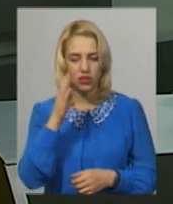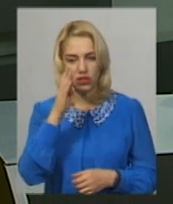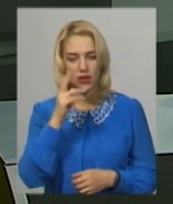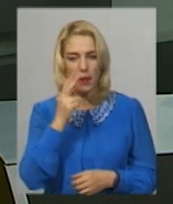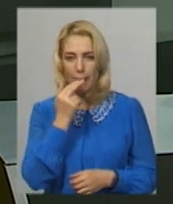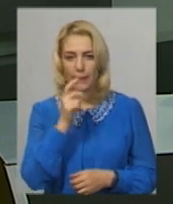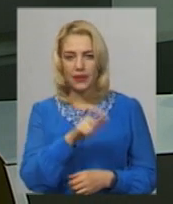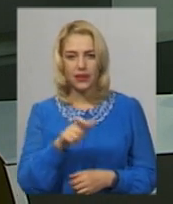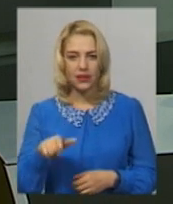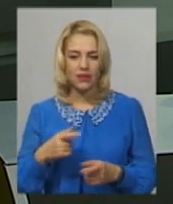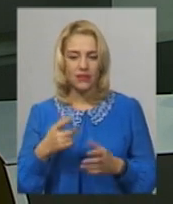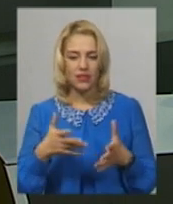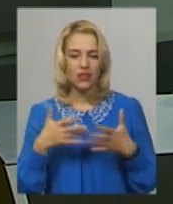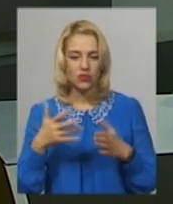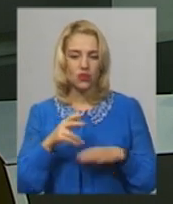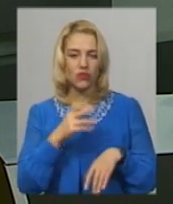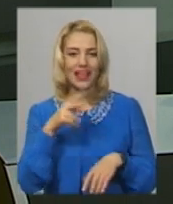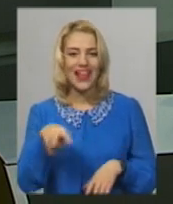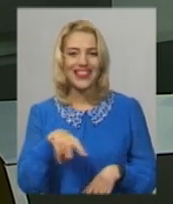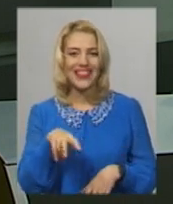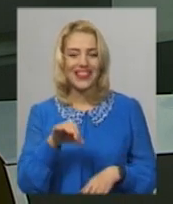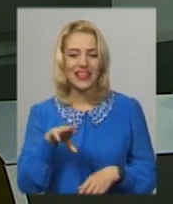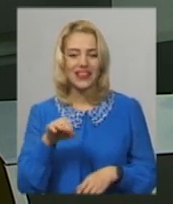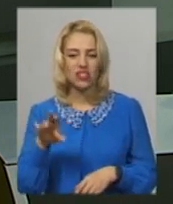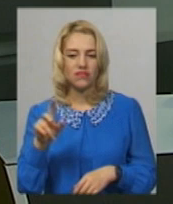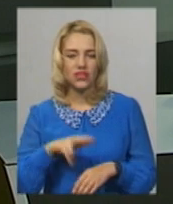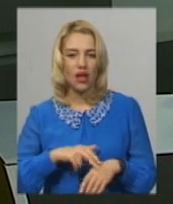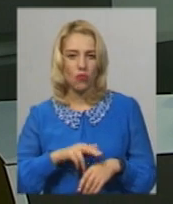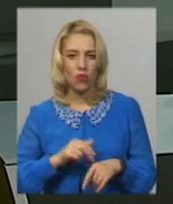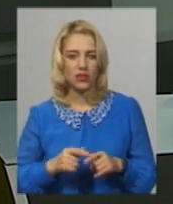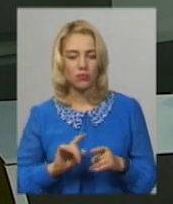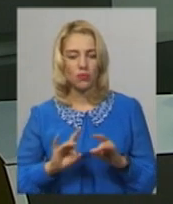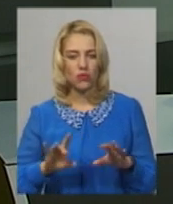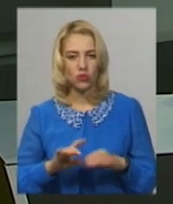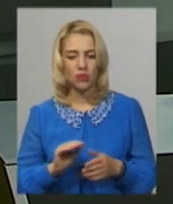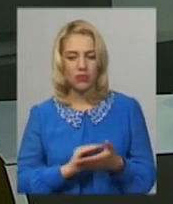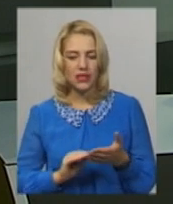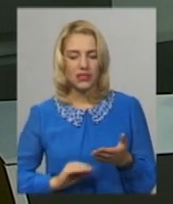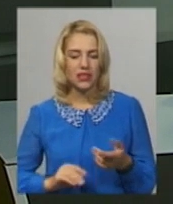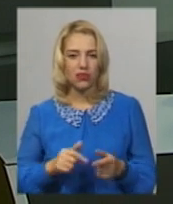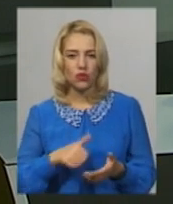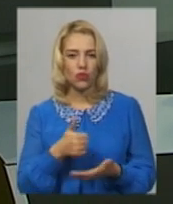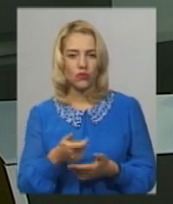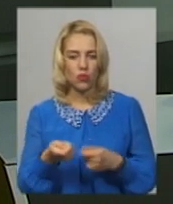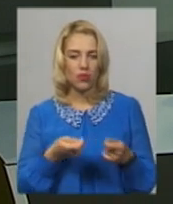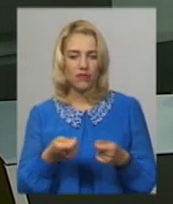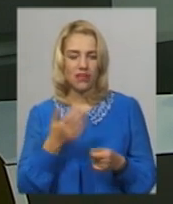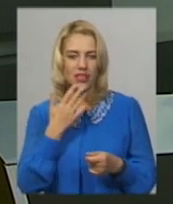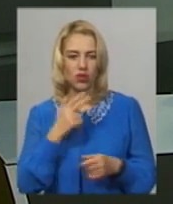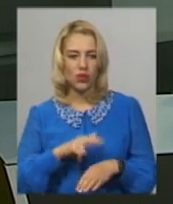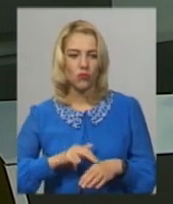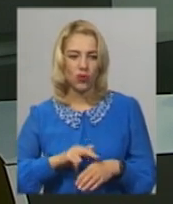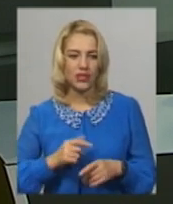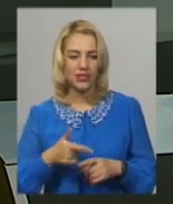слідчі Летичівського відділу Нацполіції в Хмельницькій області. Про це повідомила прес-секретар головного управління Нацполіції області Інна